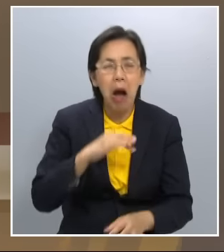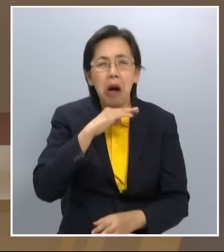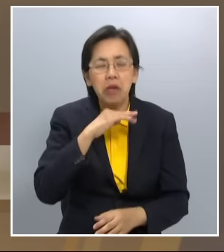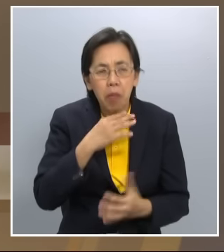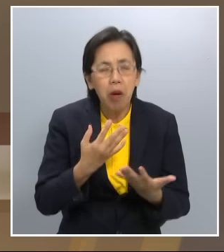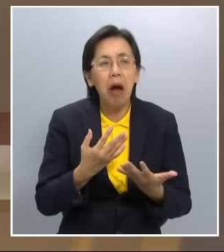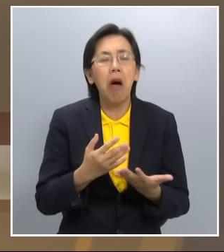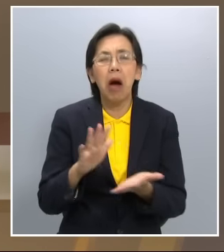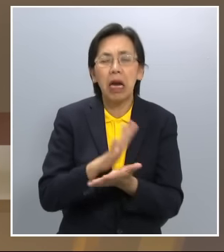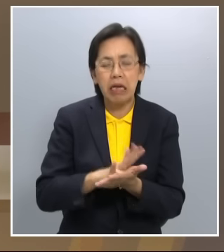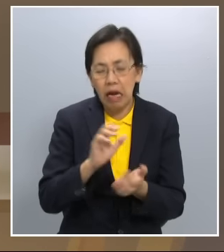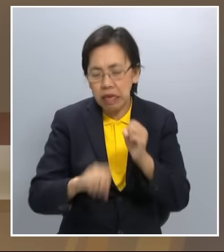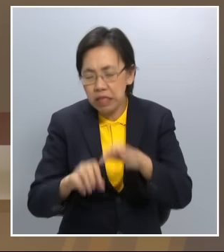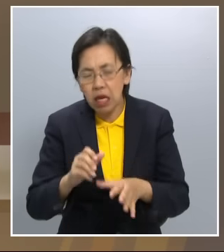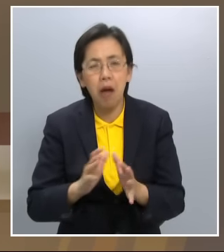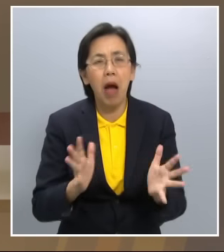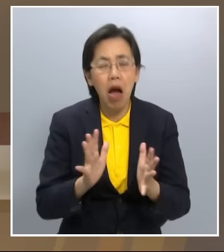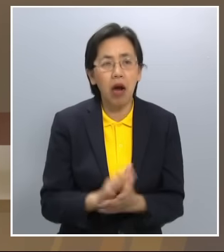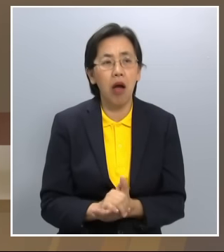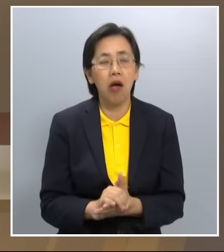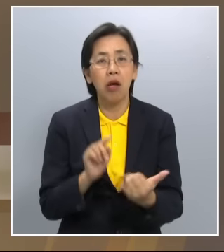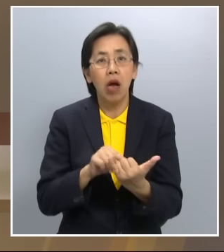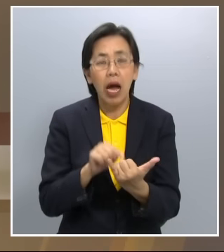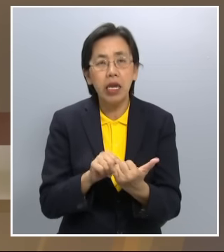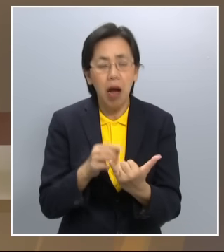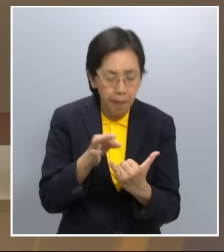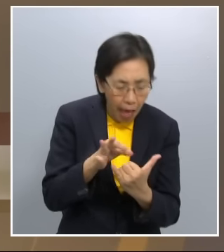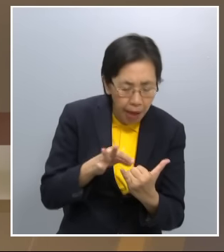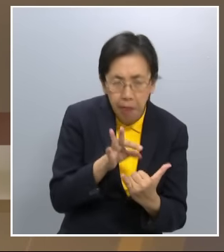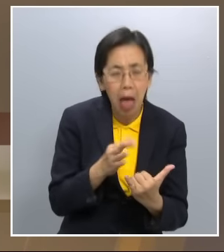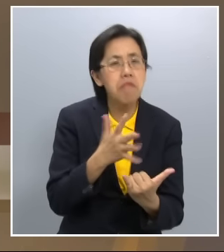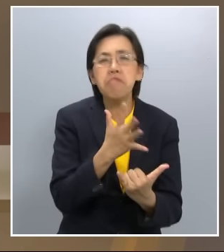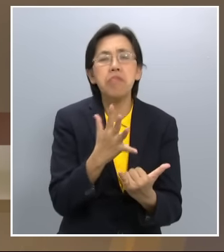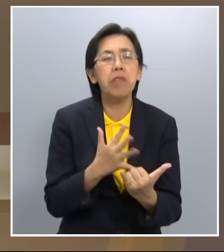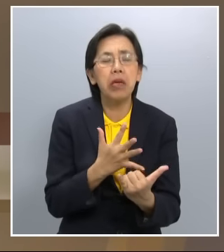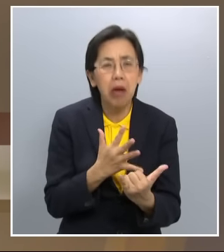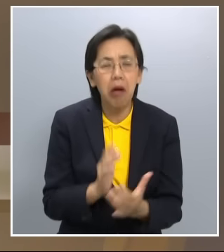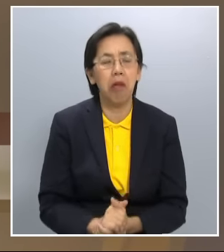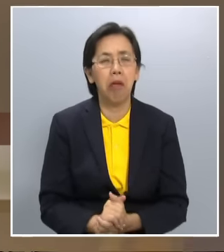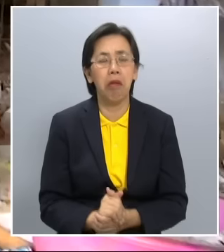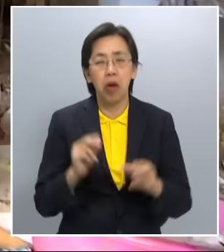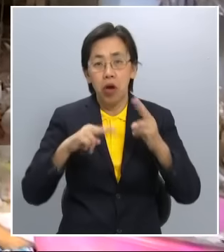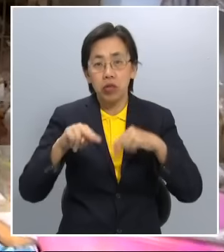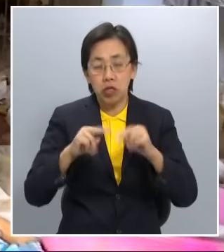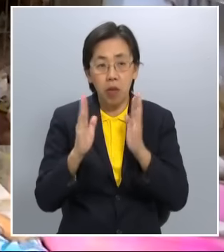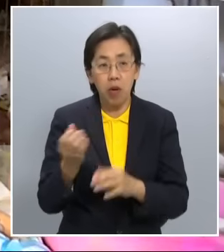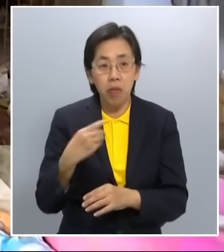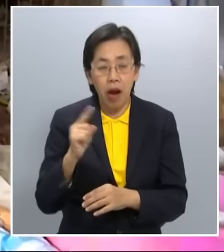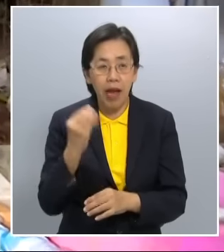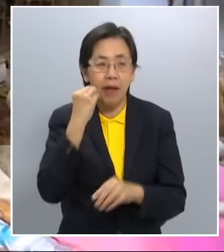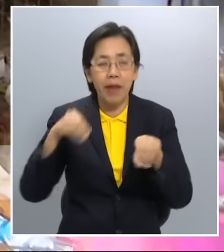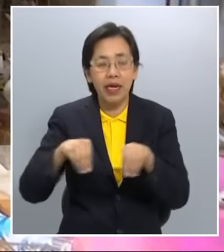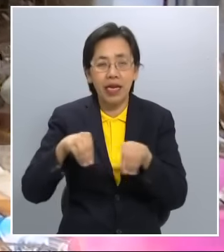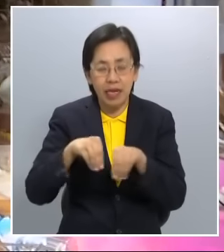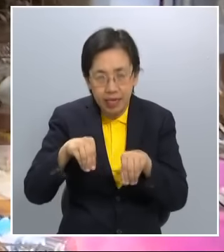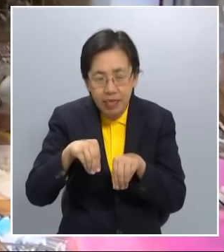เกลื่อนห้องบาดแผลไม่มีร่องรอยถูกทำร้ายนะครับทุกผู้ชมสอบสวนผู้แจ้งเป็นเพื่อนบ้านชื่อคุณสม